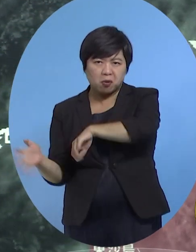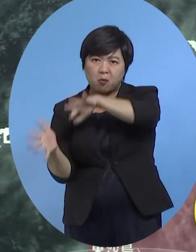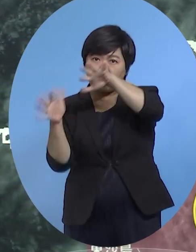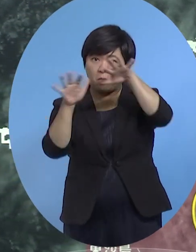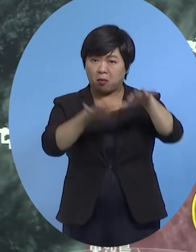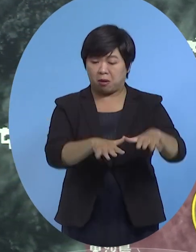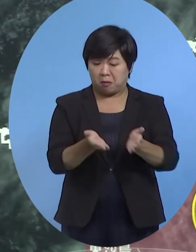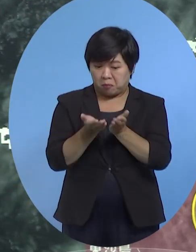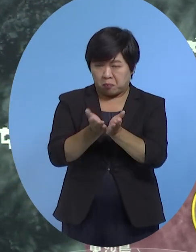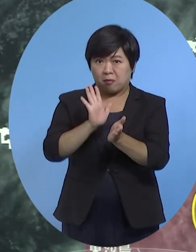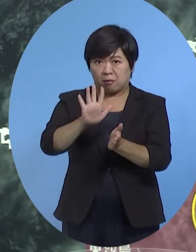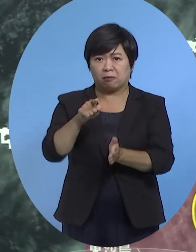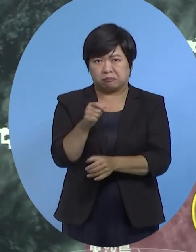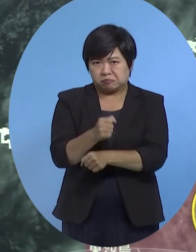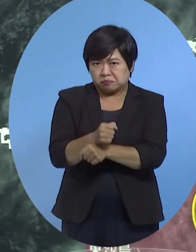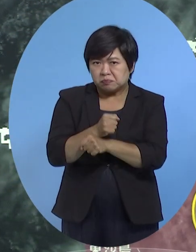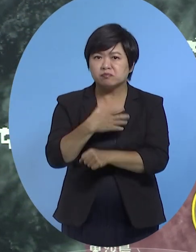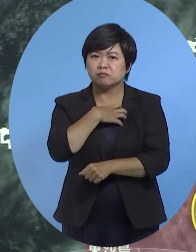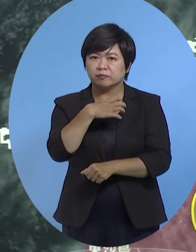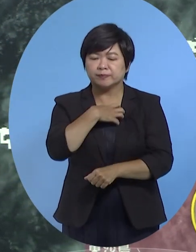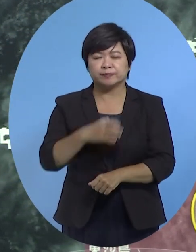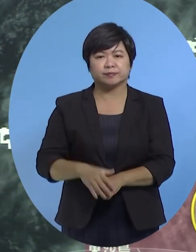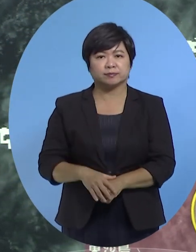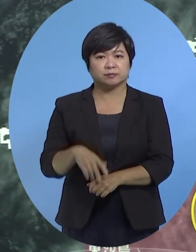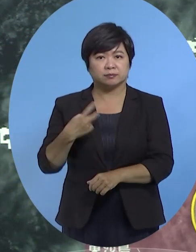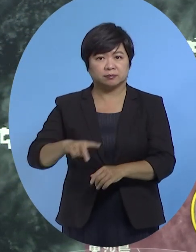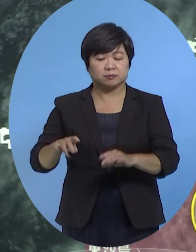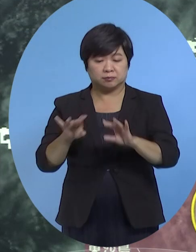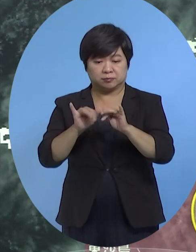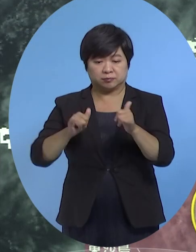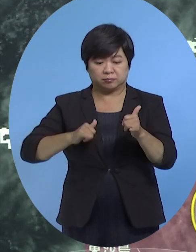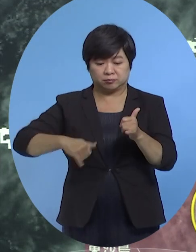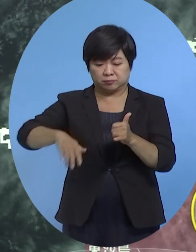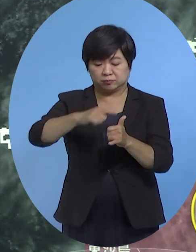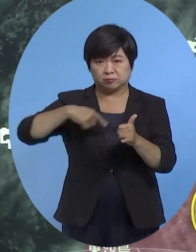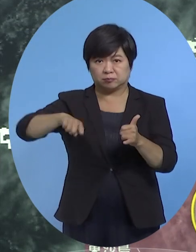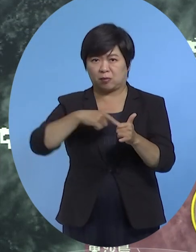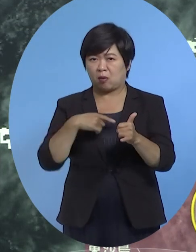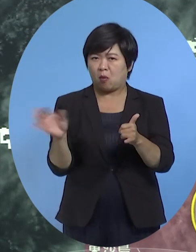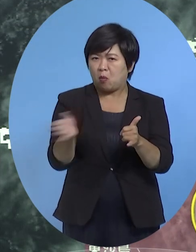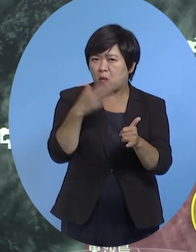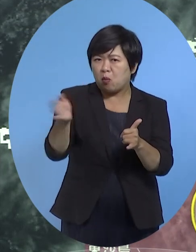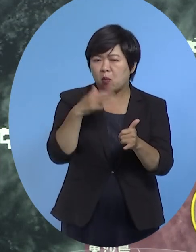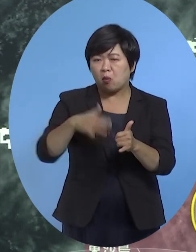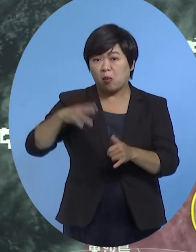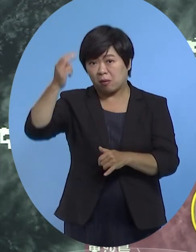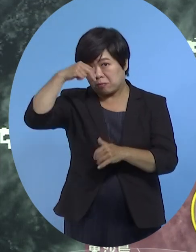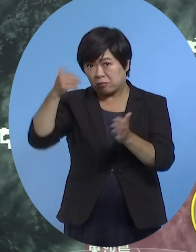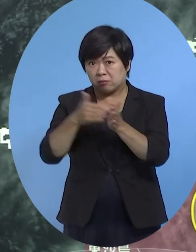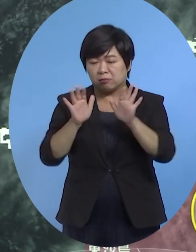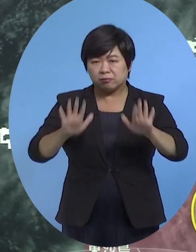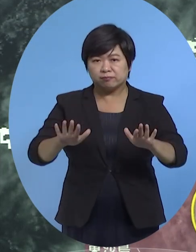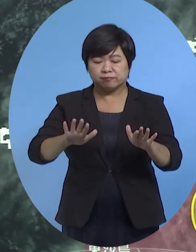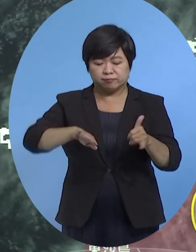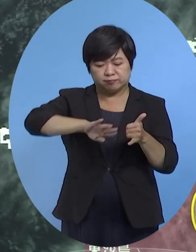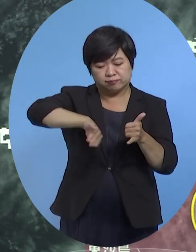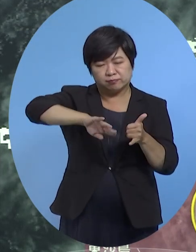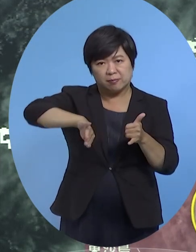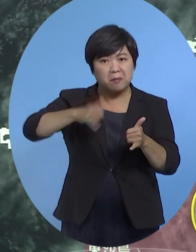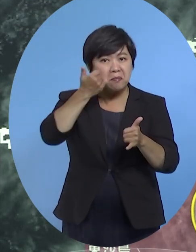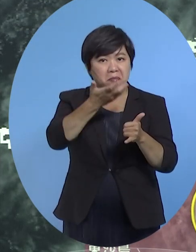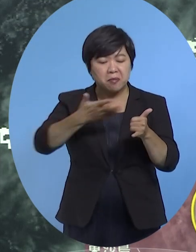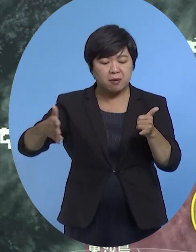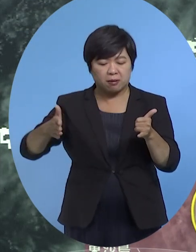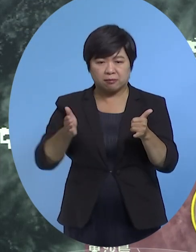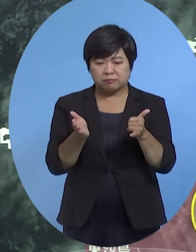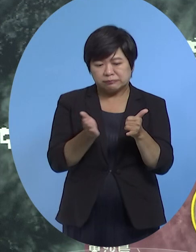行作业的船只一定要特别的留意。那再来是陆地的阵风的部分哦，今天下午到目前呢，其实在我们的西南部的沿海，